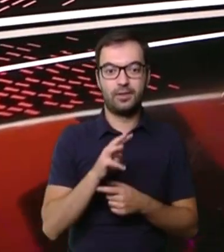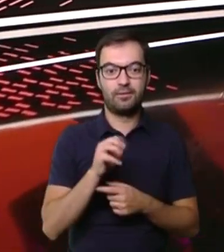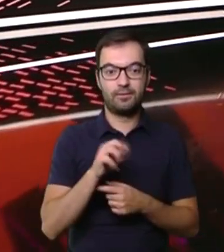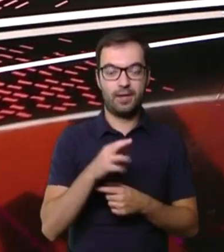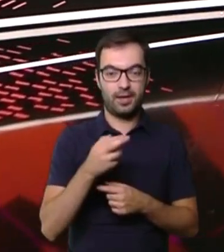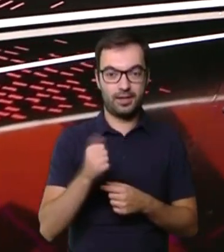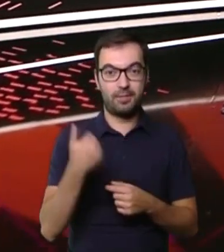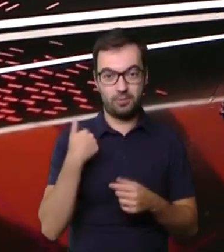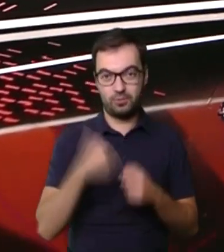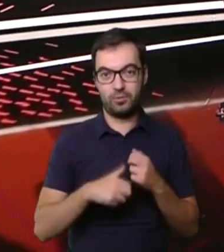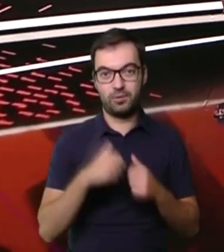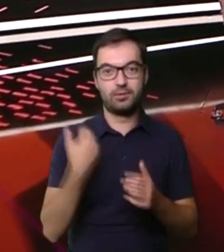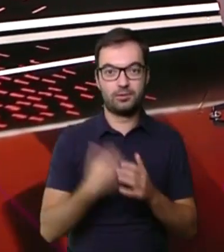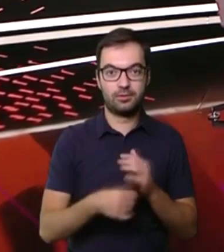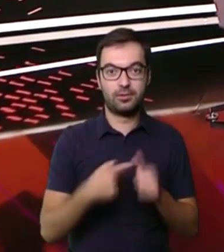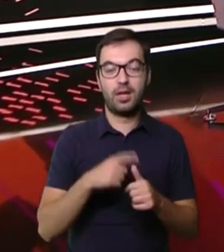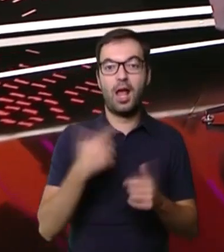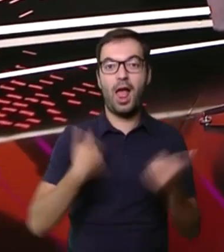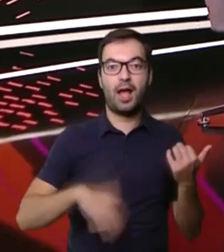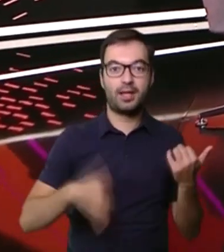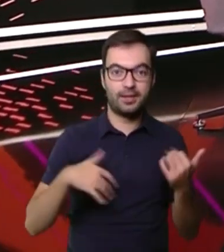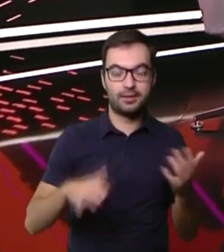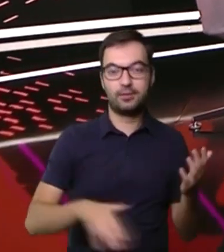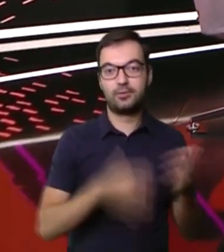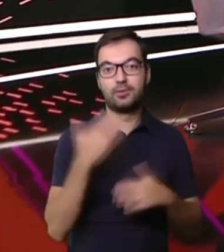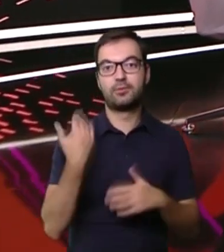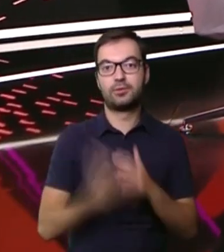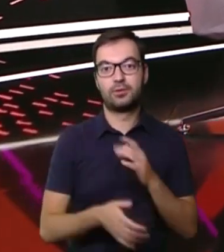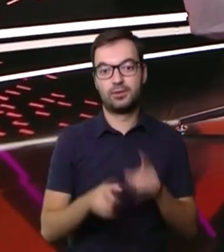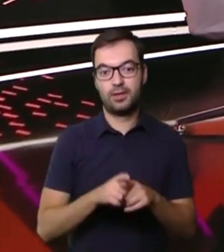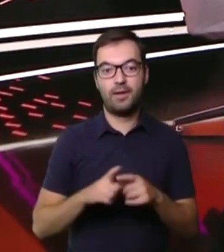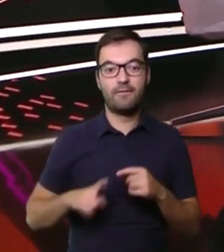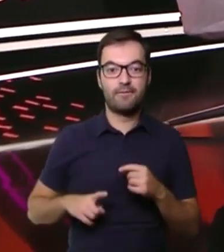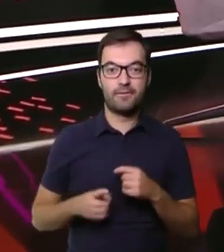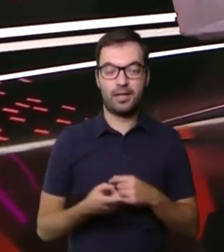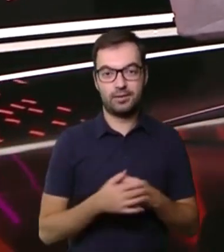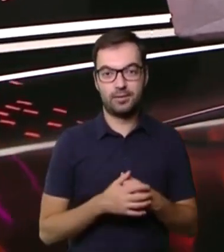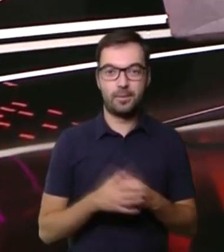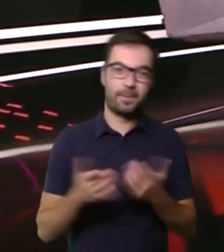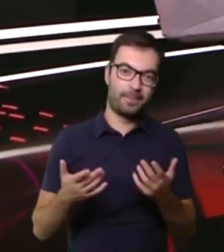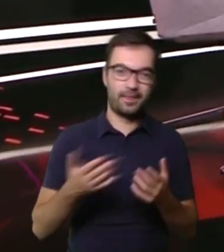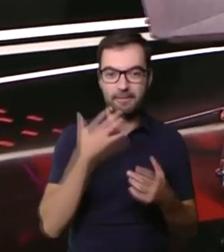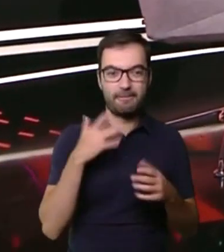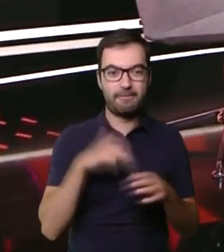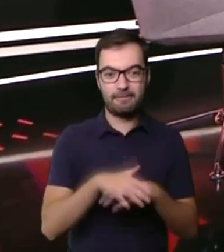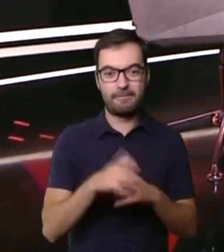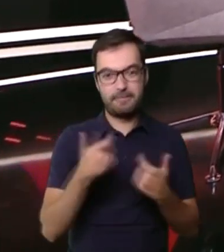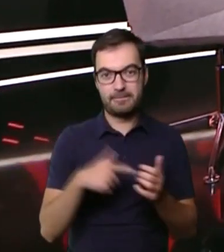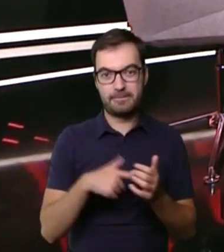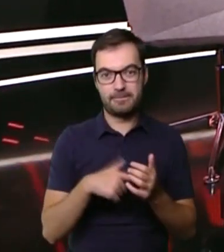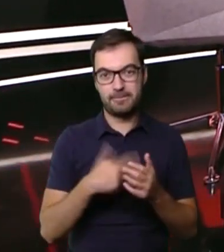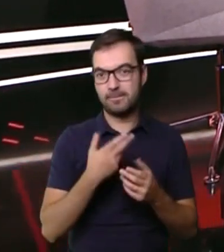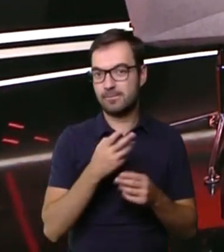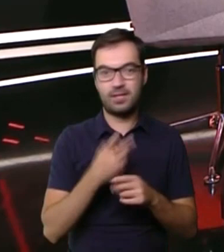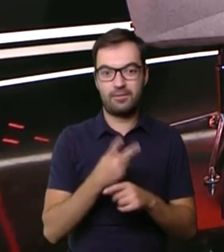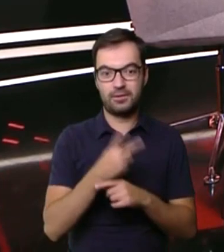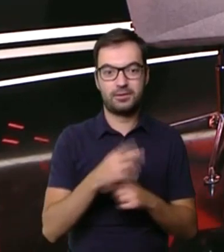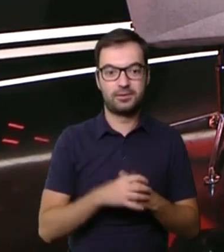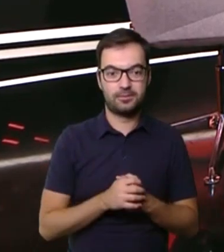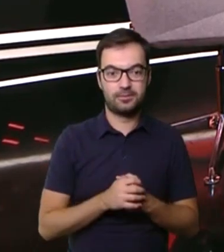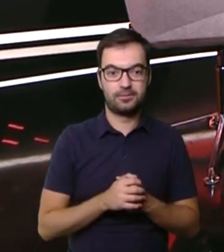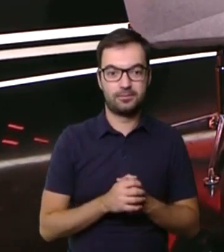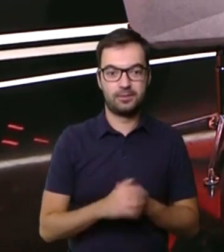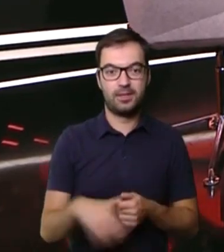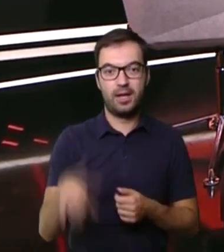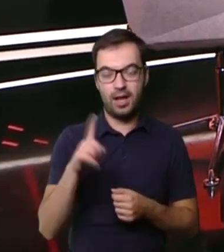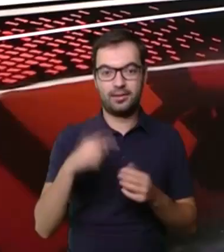pewne problemy. Przegraliśmy przecież z Argentyną, później w kolejnym etapie też przegraliśmy z Francuzami, chociaż to nie miało żadnego wpływu, że nie awansujemy, prawda?